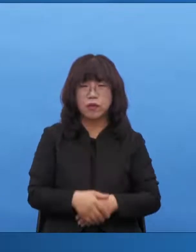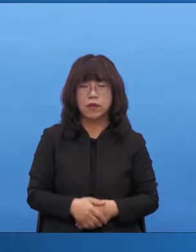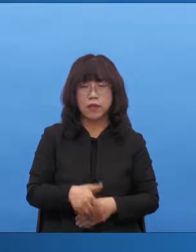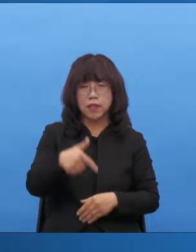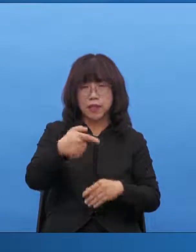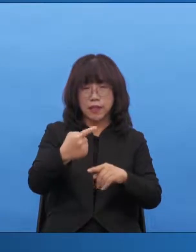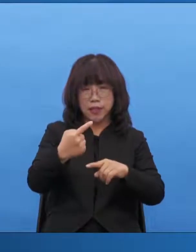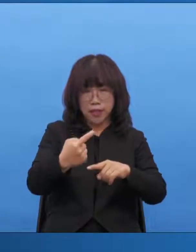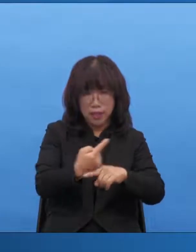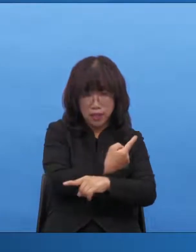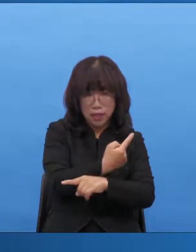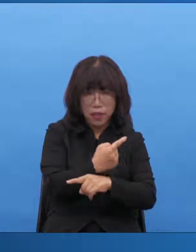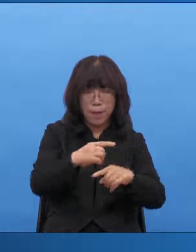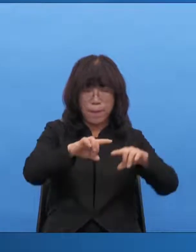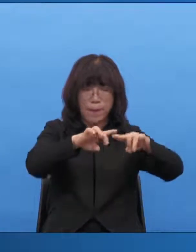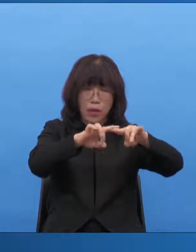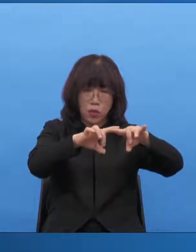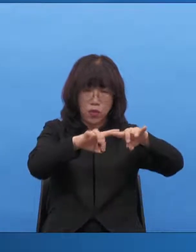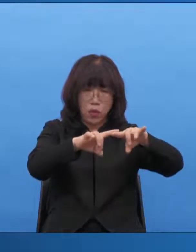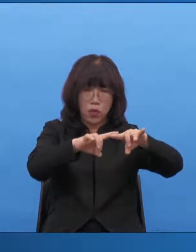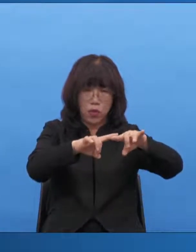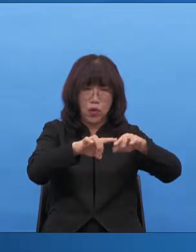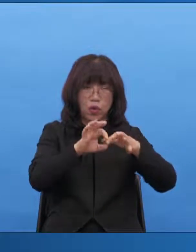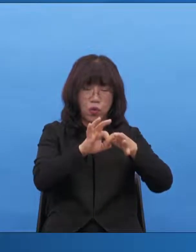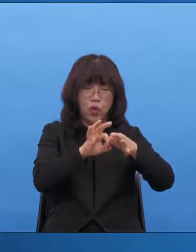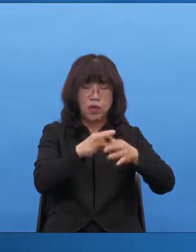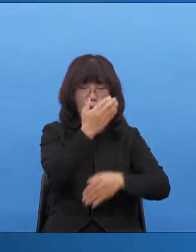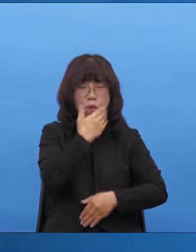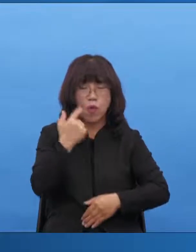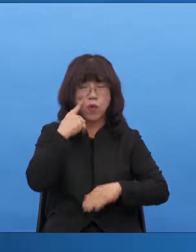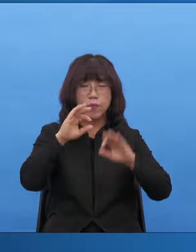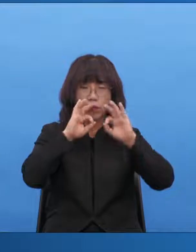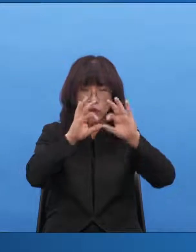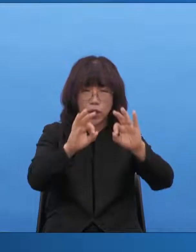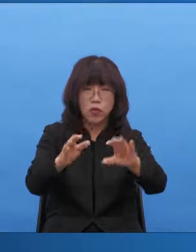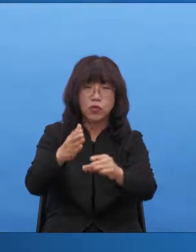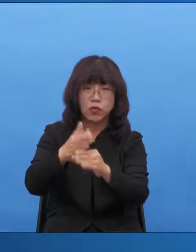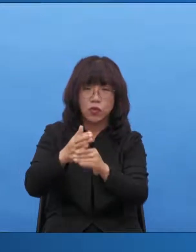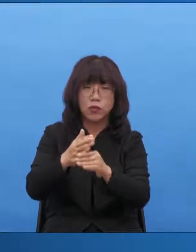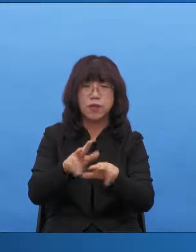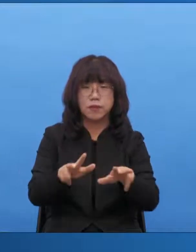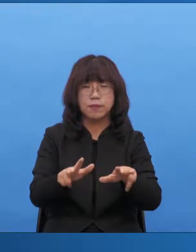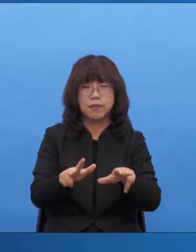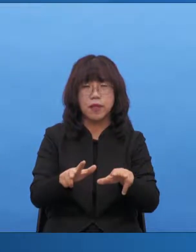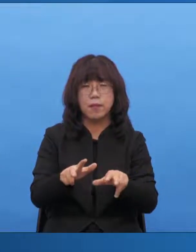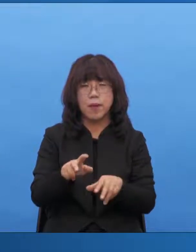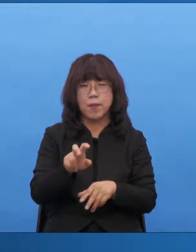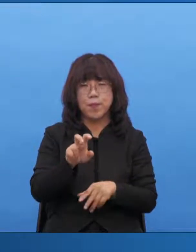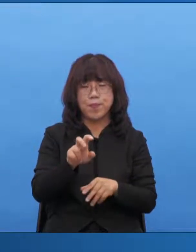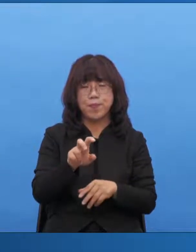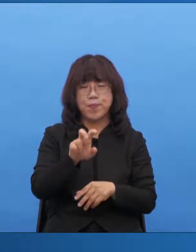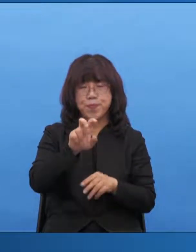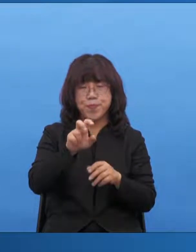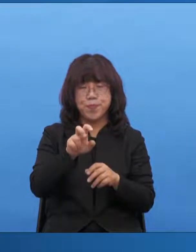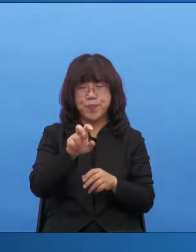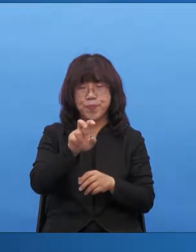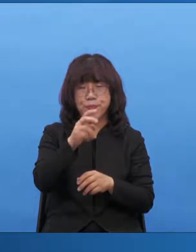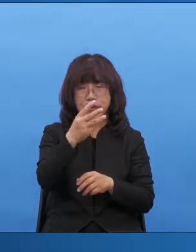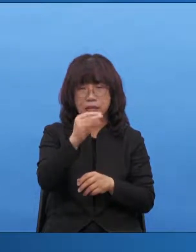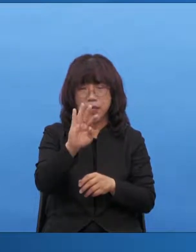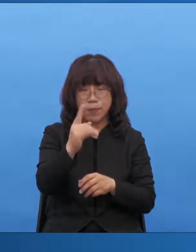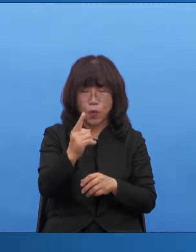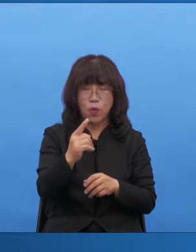기니는 방송 사역을 중심으로 복음이 증거되고 있습니다. 현지 사명자들이 티모 멀티미디어 서비스 팀을 만들었고 매주 프레디